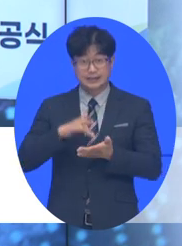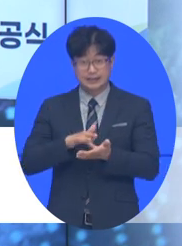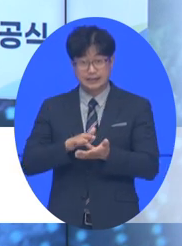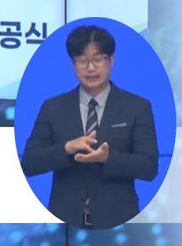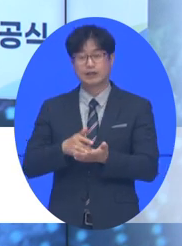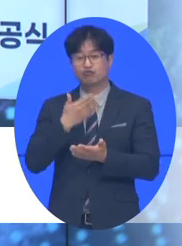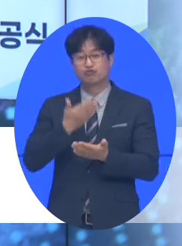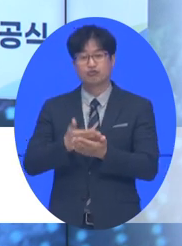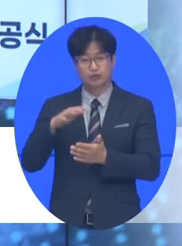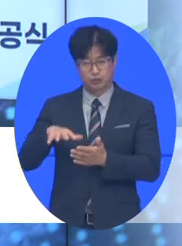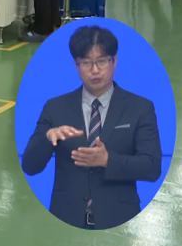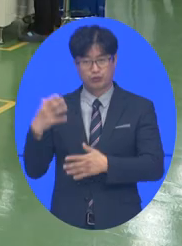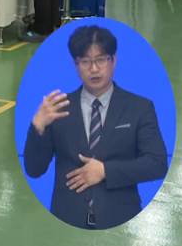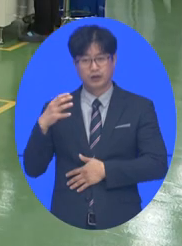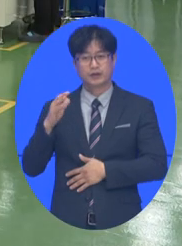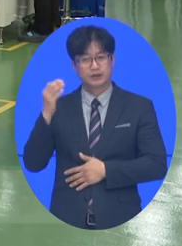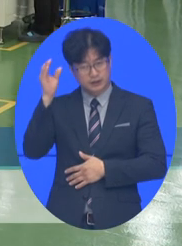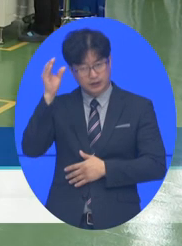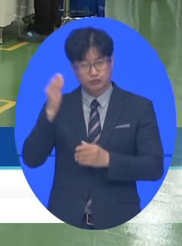모으고 있습니다.